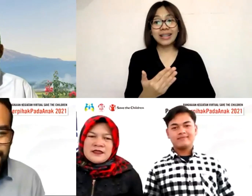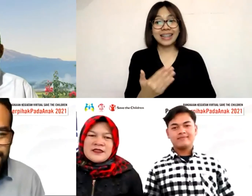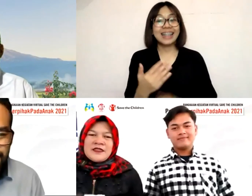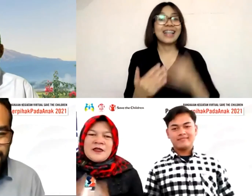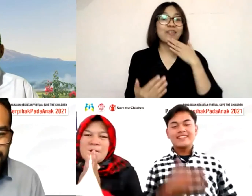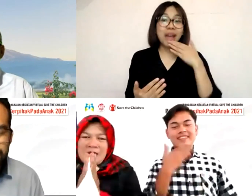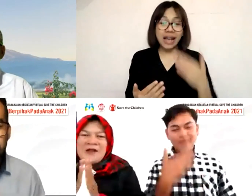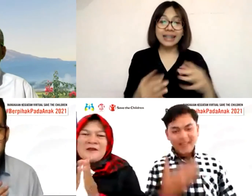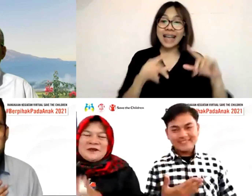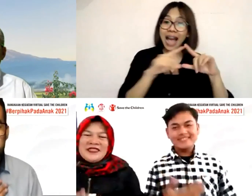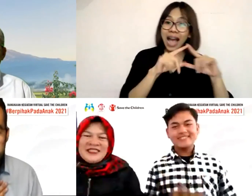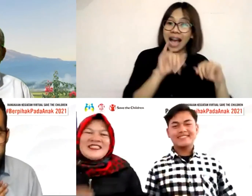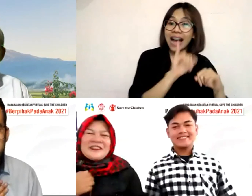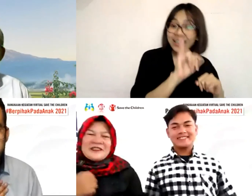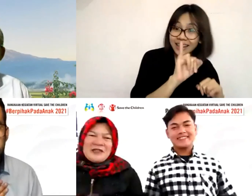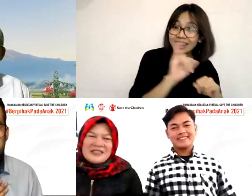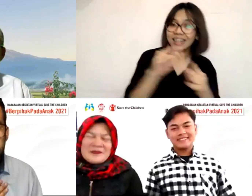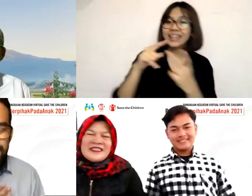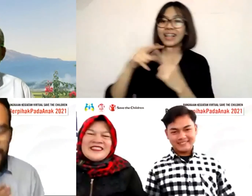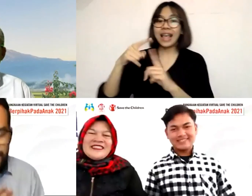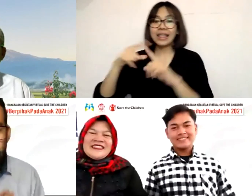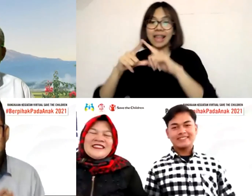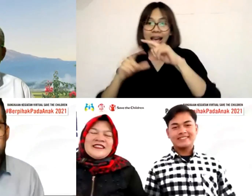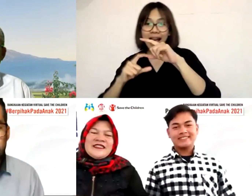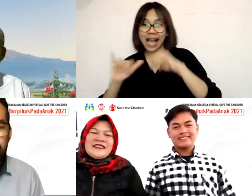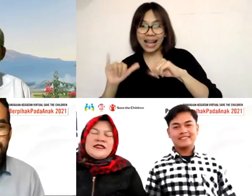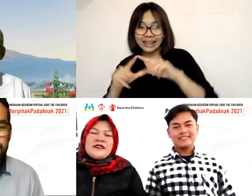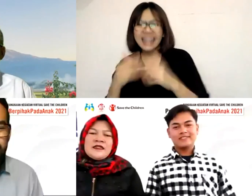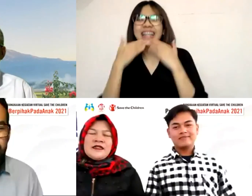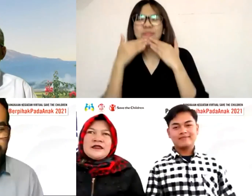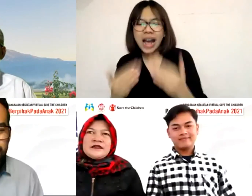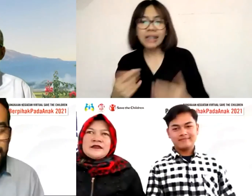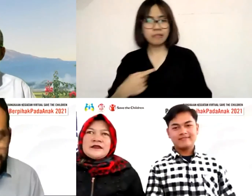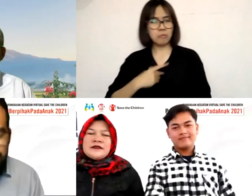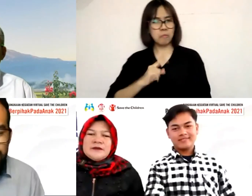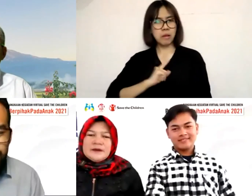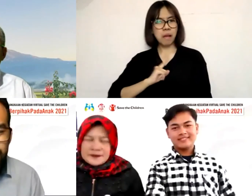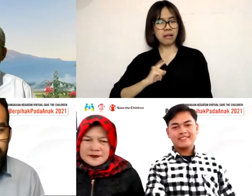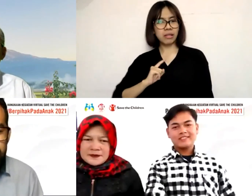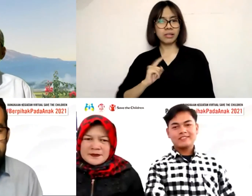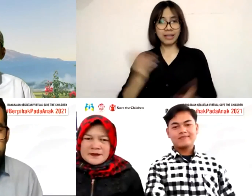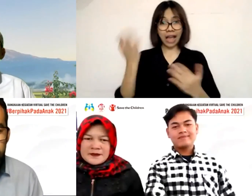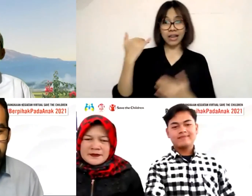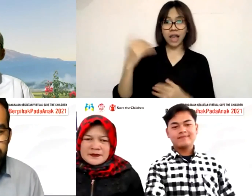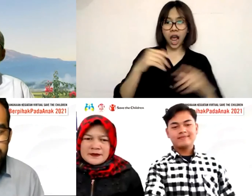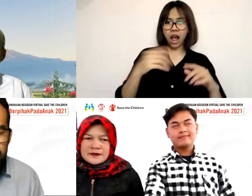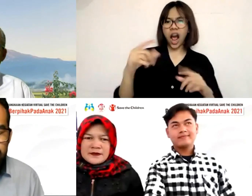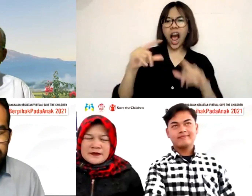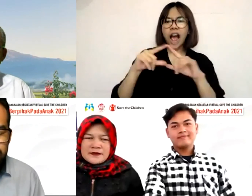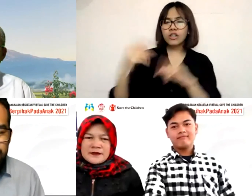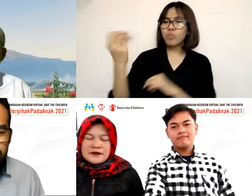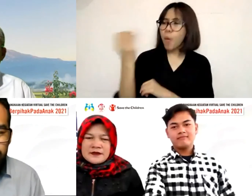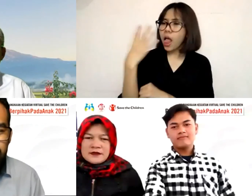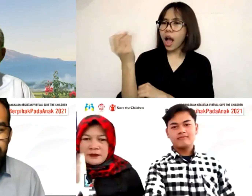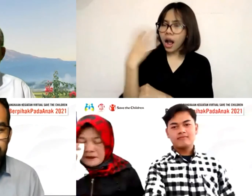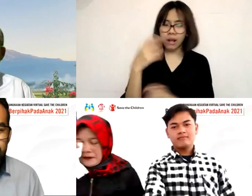Aji, Tasya. Saya pribadi sangat mendoakan apa yang disampaikan, yang tadi disampaikan oleh Aji dan juga Tasya bisa